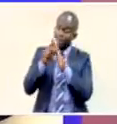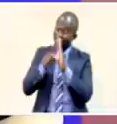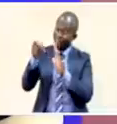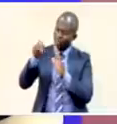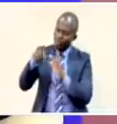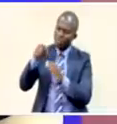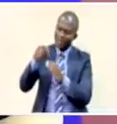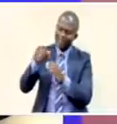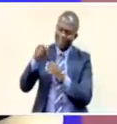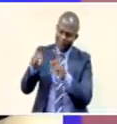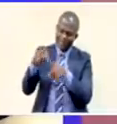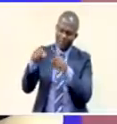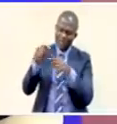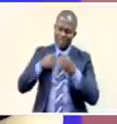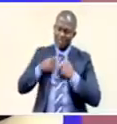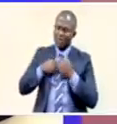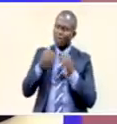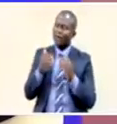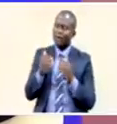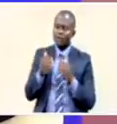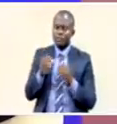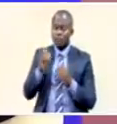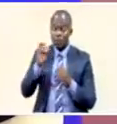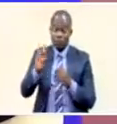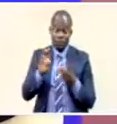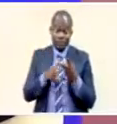rwanyu ko ugomba kugira nabo abanyarwanda cyangwa